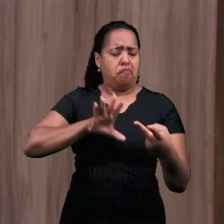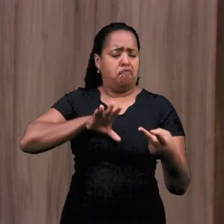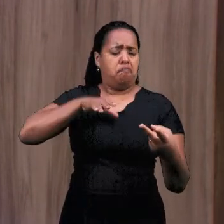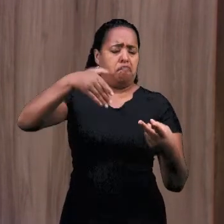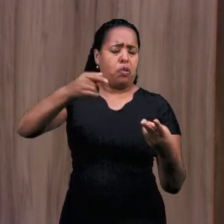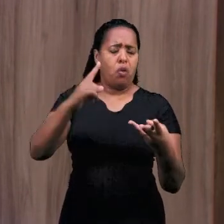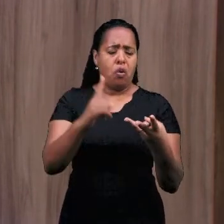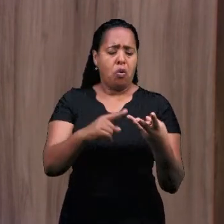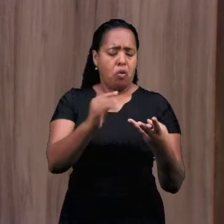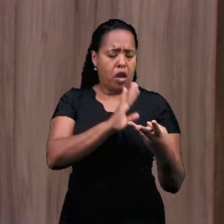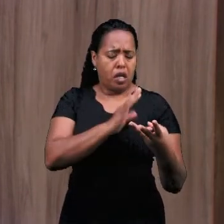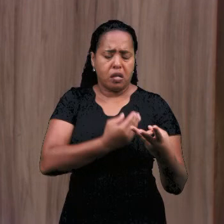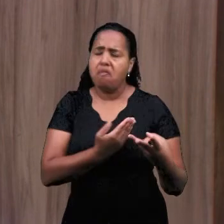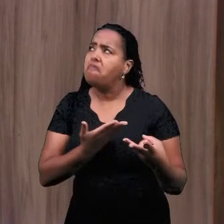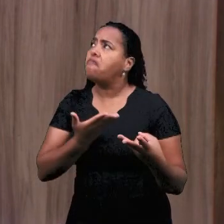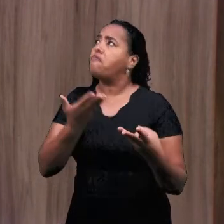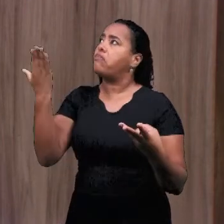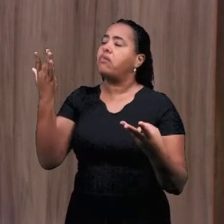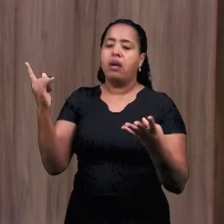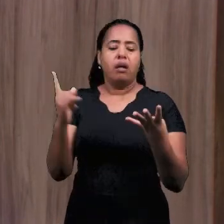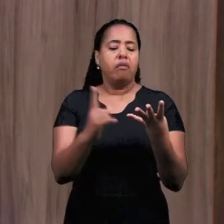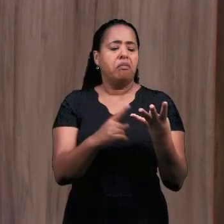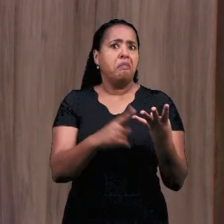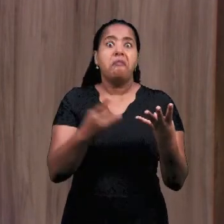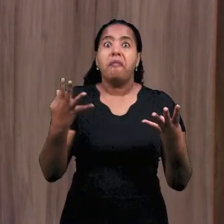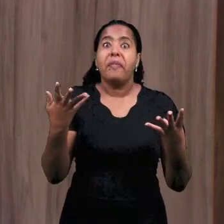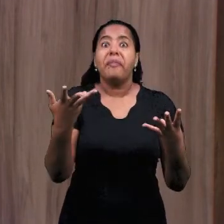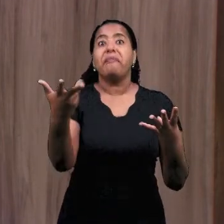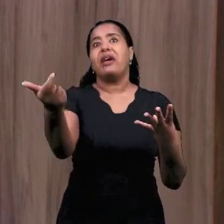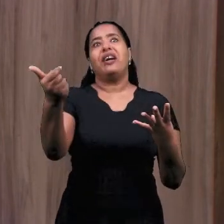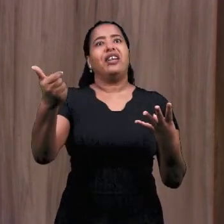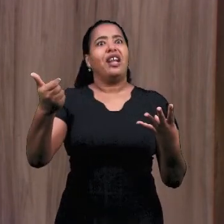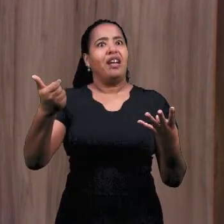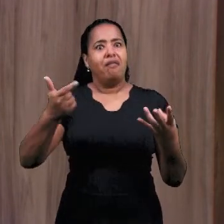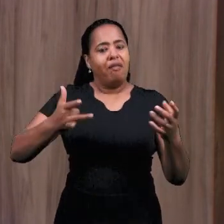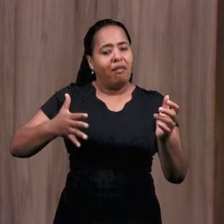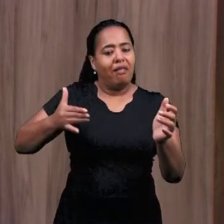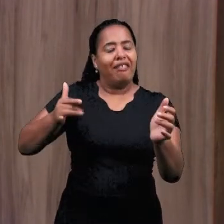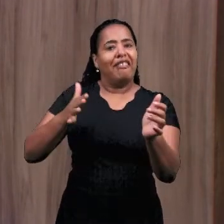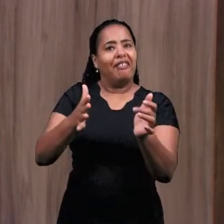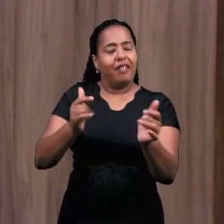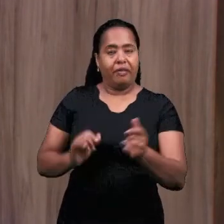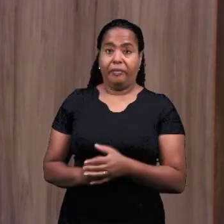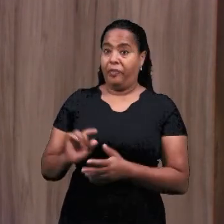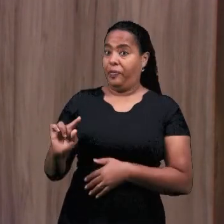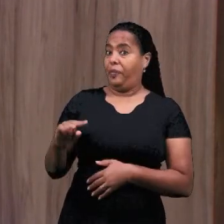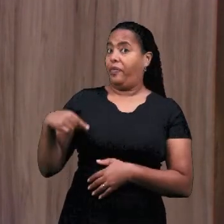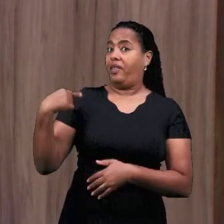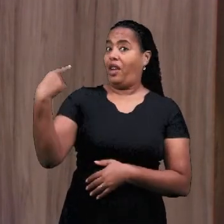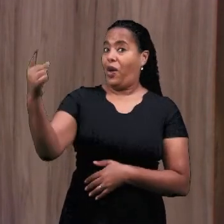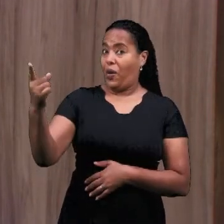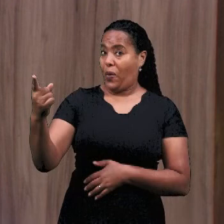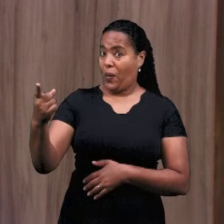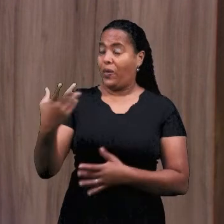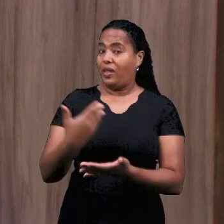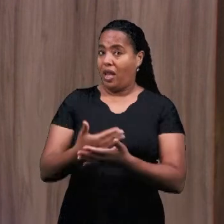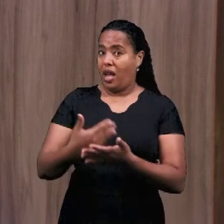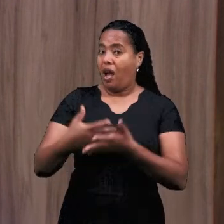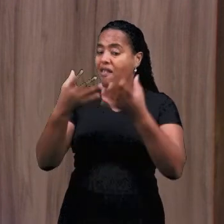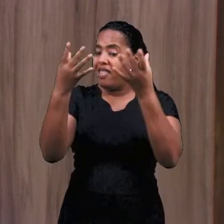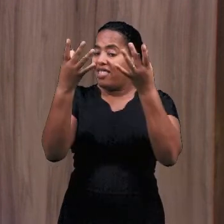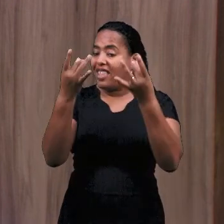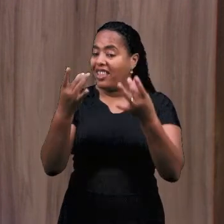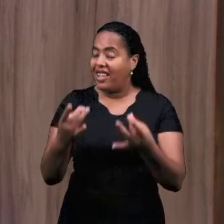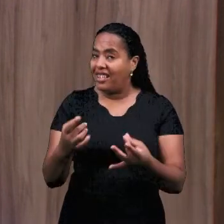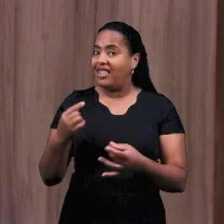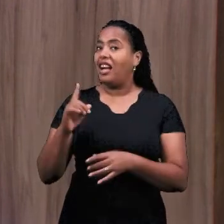dans le Seigneur. Il était un merveilleux musicien. Dans la prochaine étude, nous allons raconter en détail